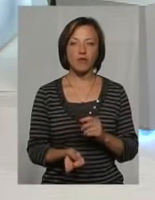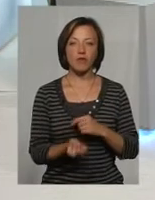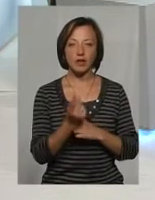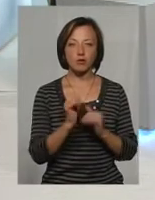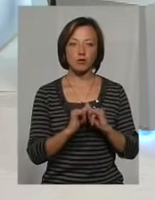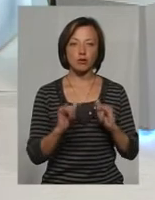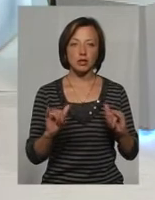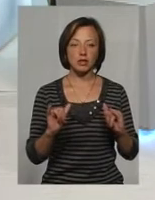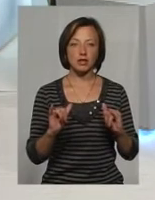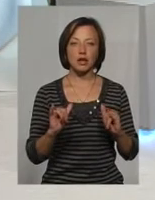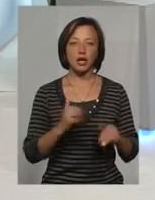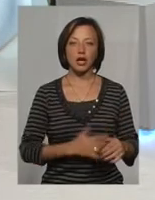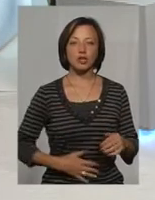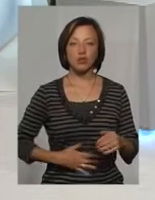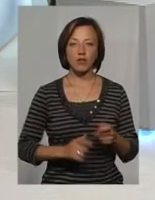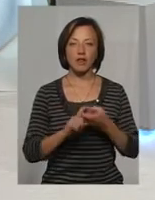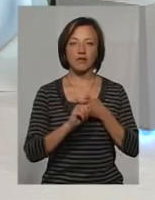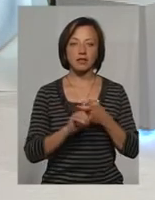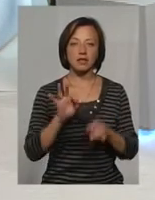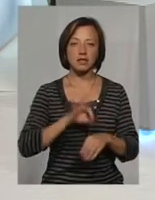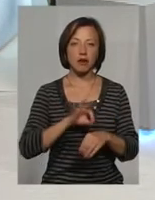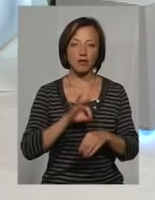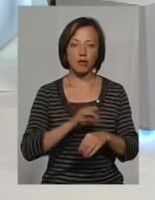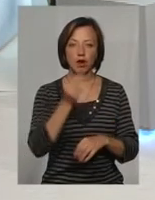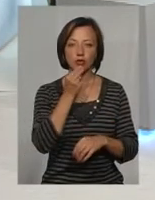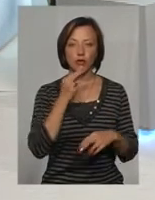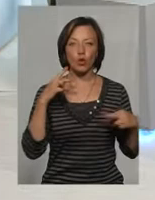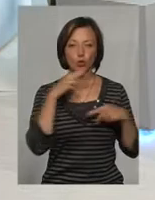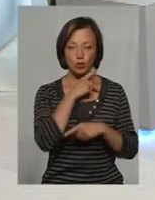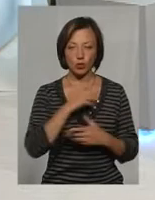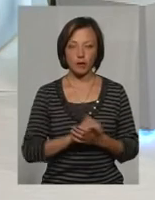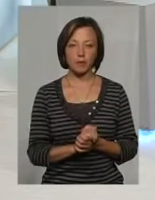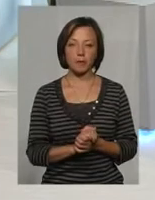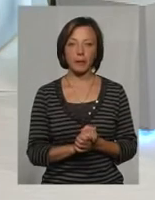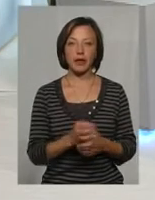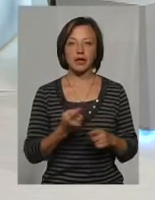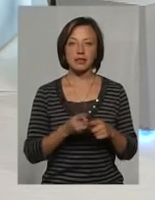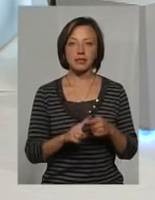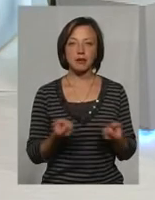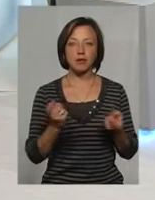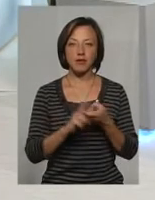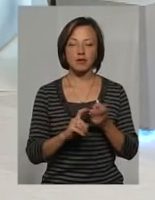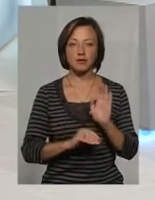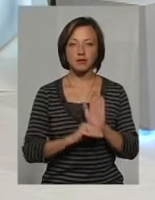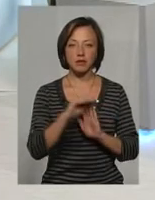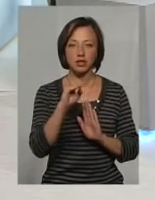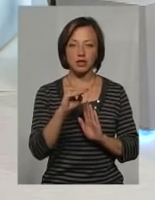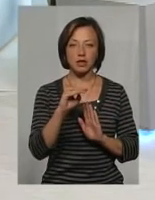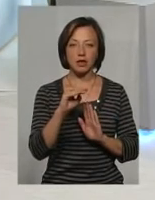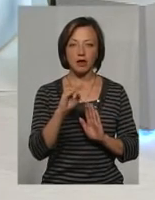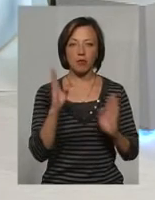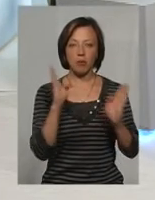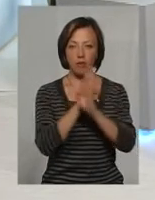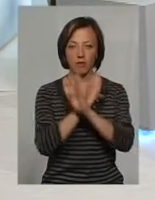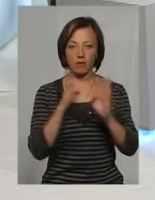і поширення кишкових інфекційних захворювань та харчових отруєнь. Зокрема, це пов'язано з підвищенням температури